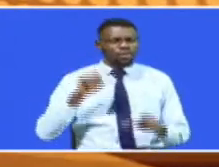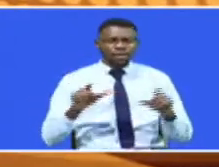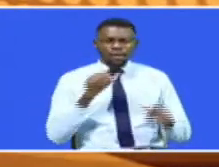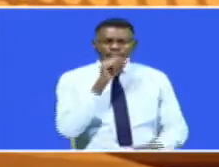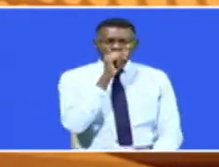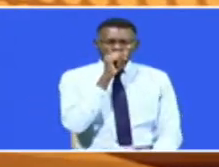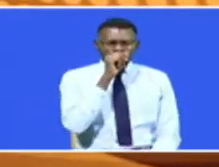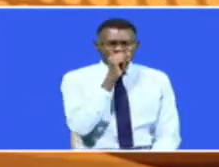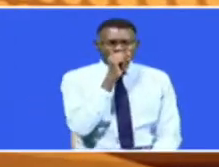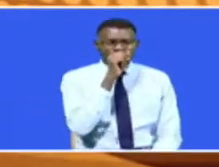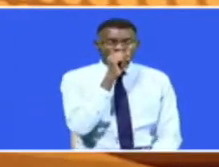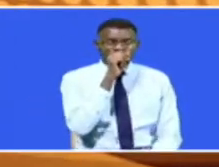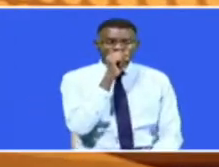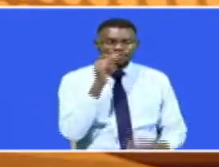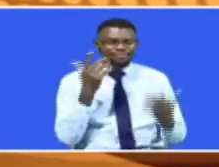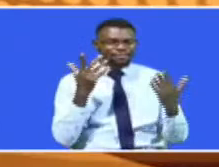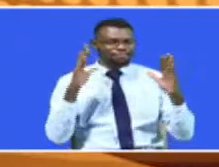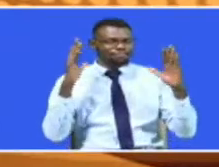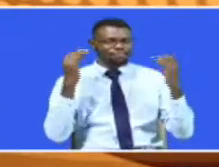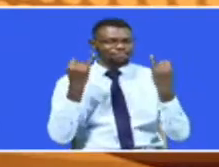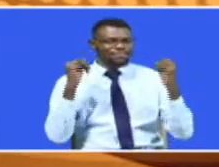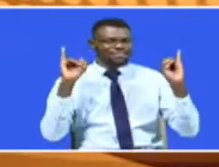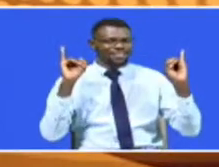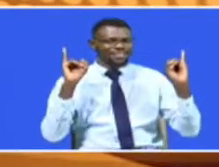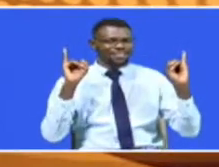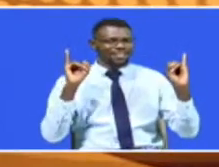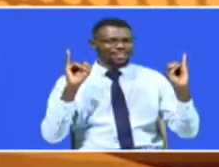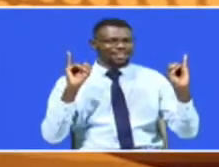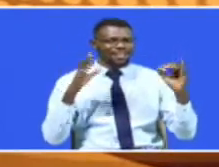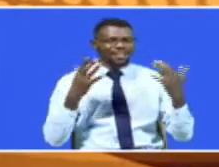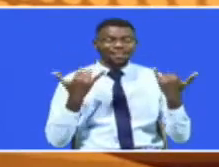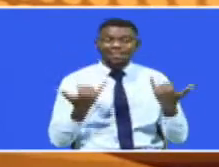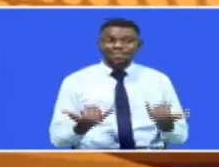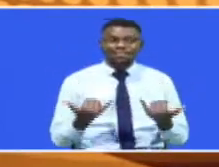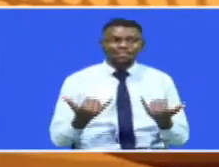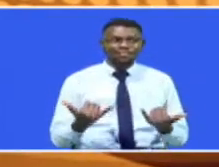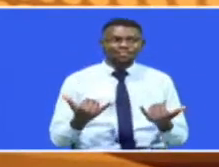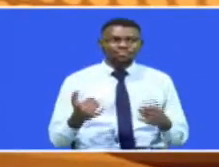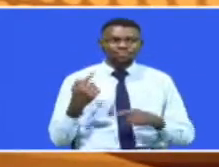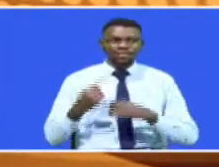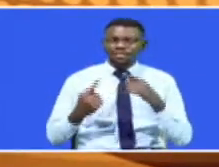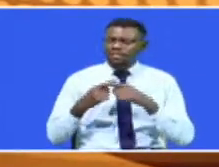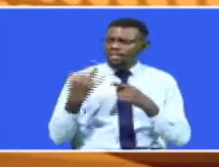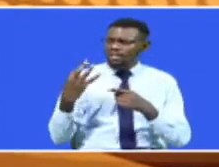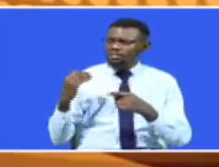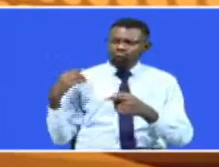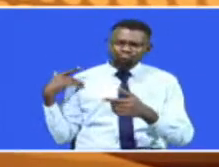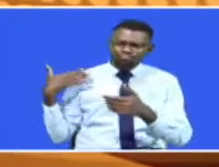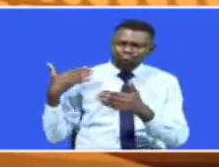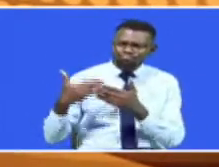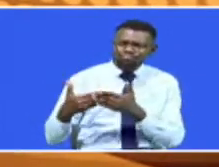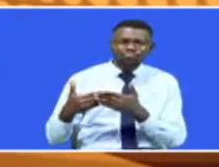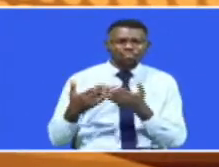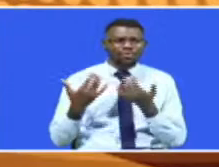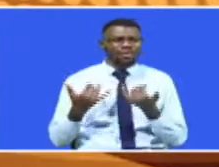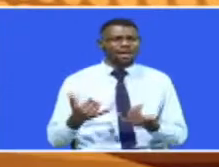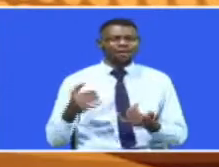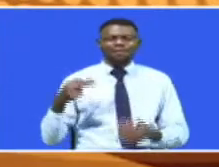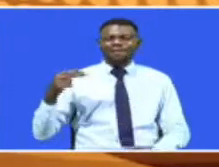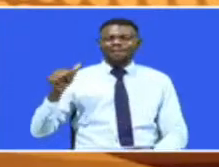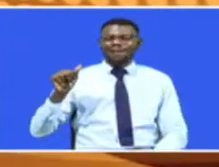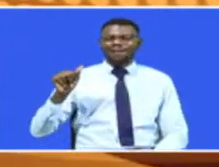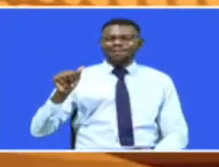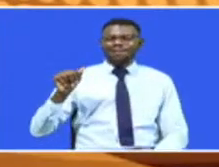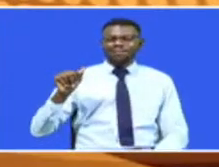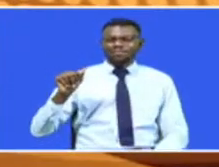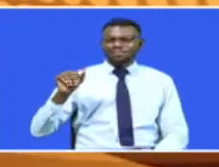wanasherehekea siku ya kujitenga na taifa la Somalia. Hatua iliyosababisha gumzo kwa zaidi ya miaka 30. Hamza Yusuf amerejea kutoka Hargeisa kwa